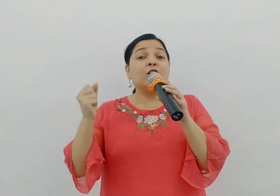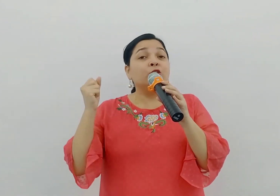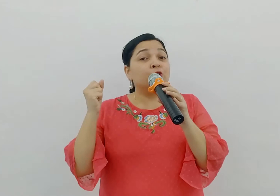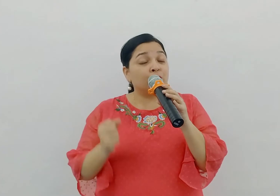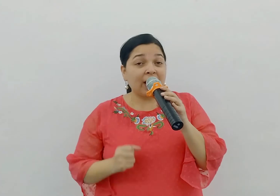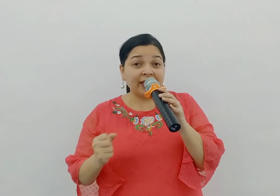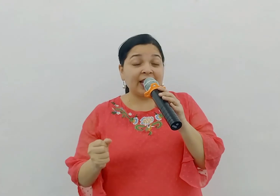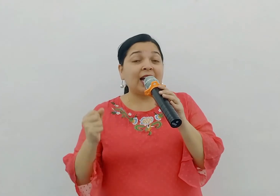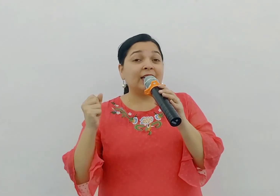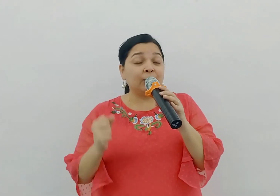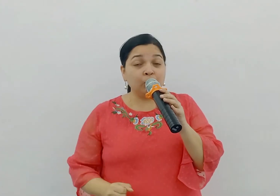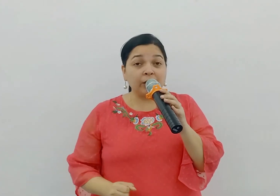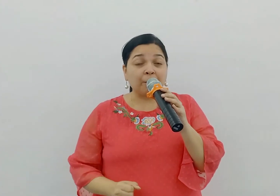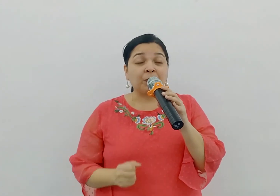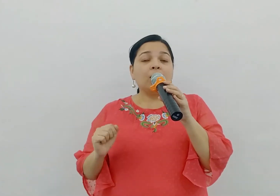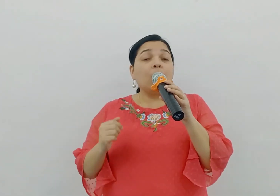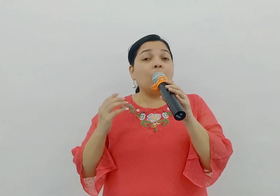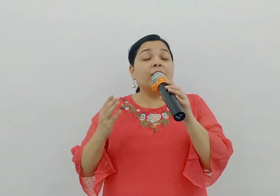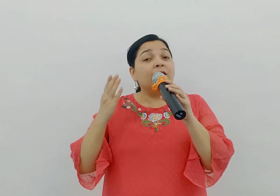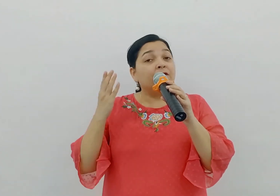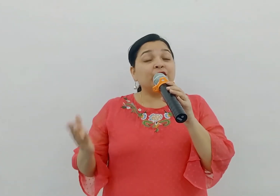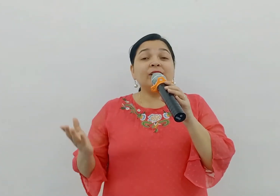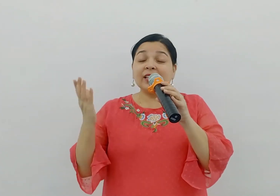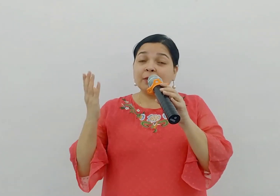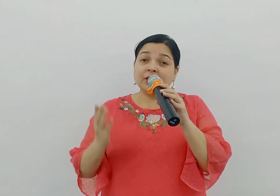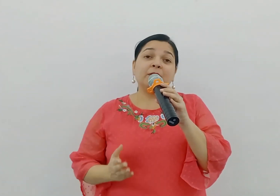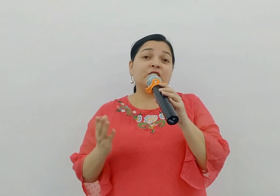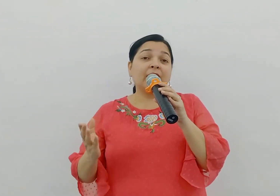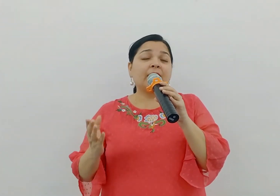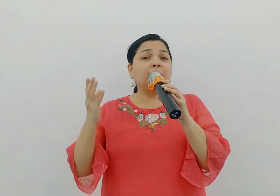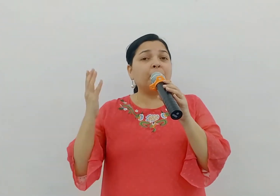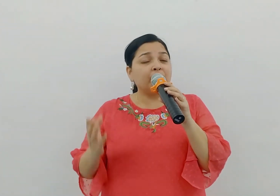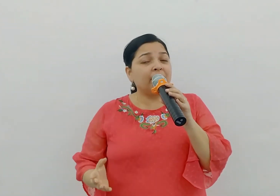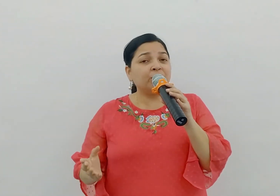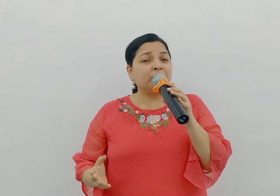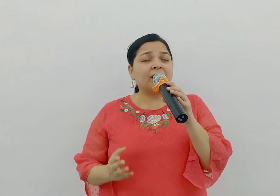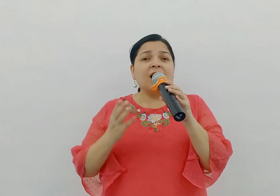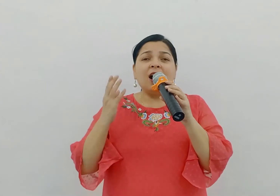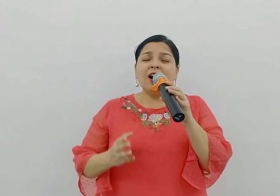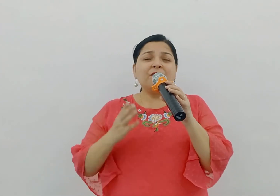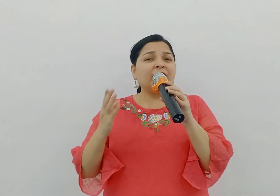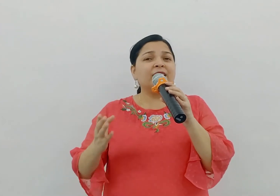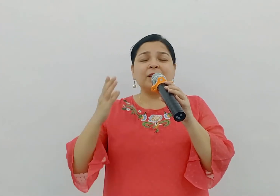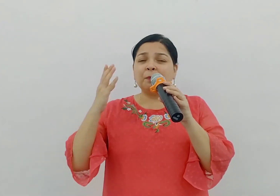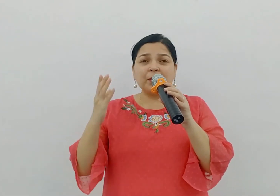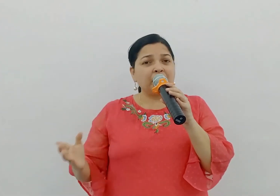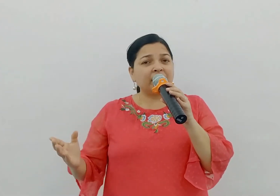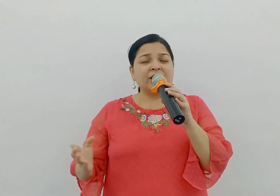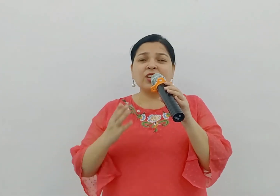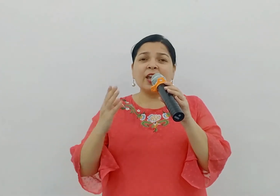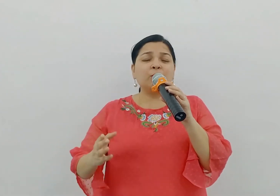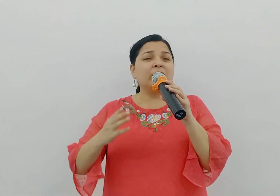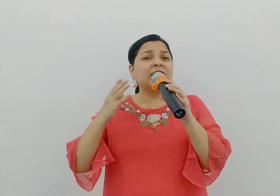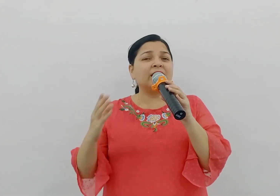सुसमाचार सुनाइए। हालेलुया। और वचन से हम समझते हैं कि परमेश्वर हर व्यक्ति से प्रेम